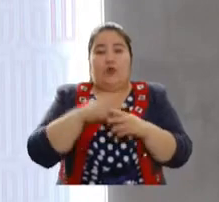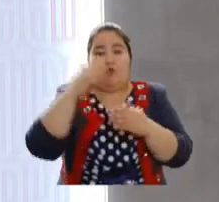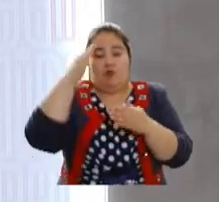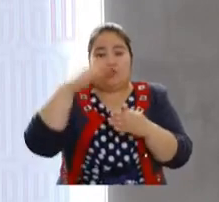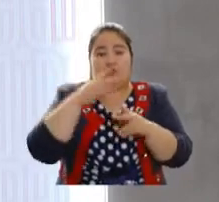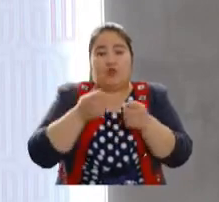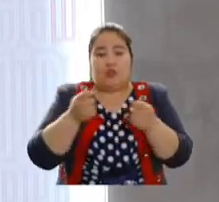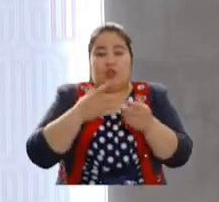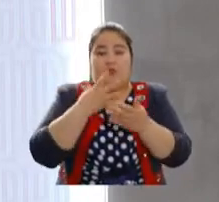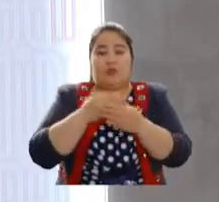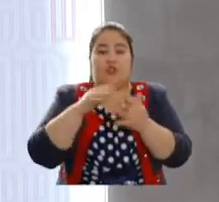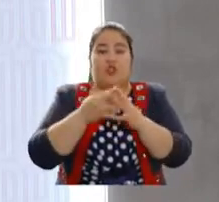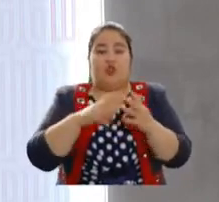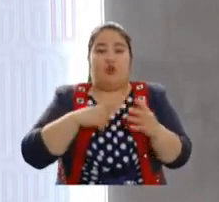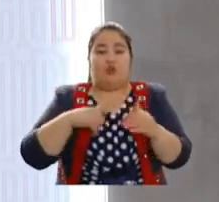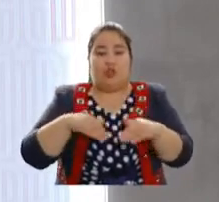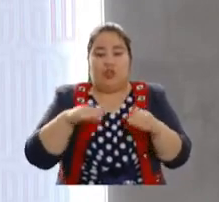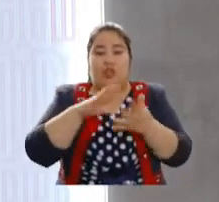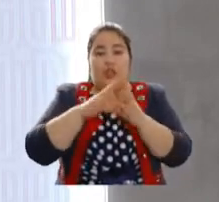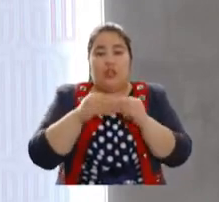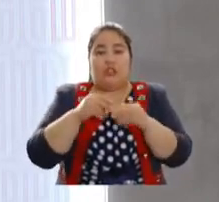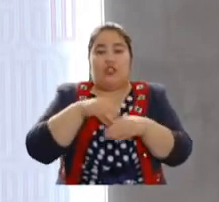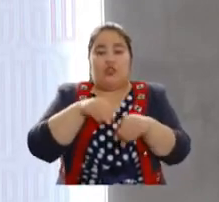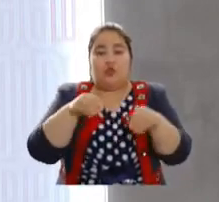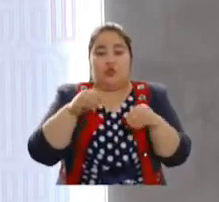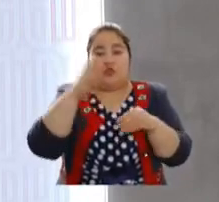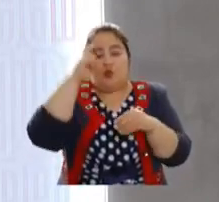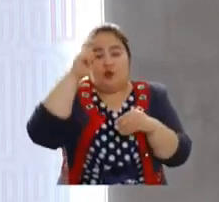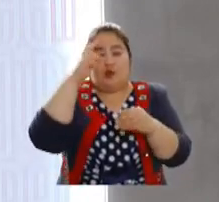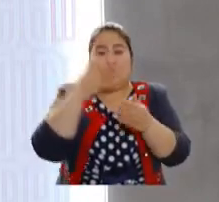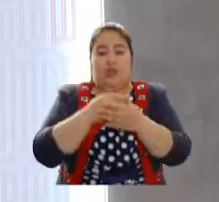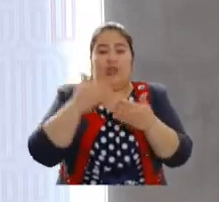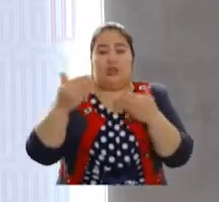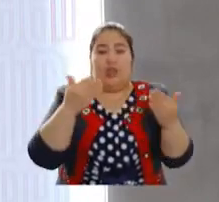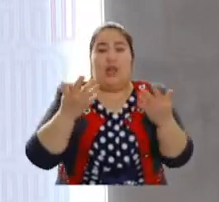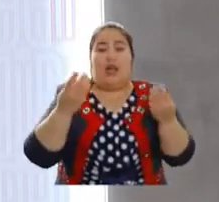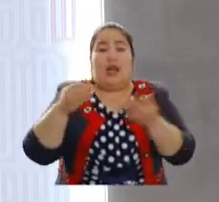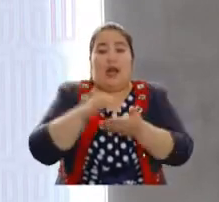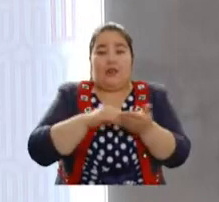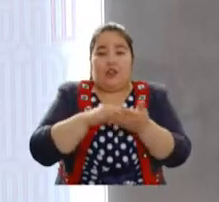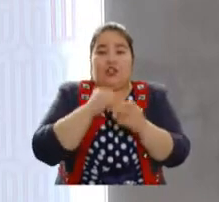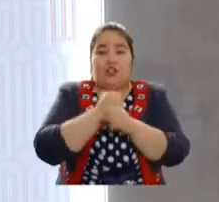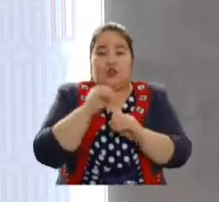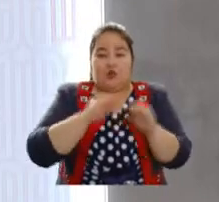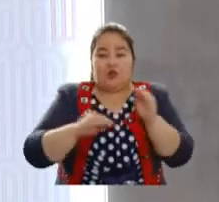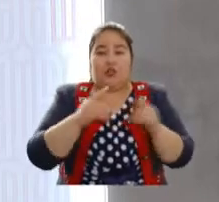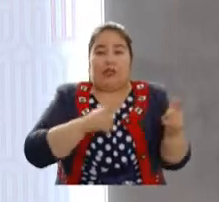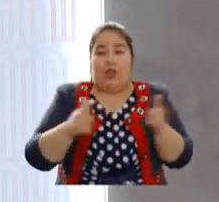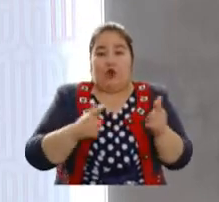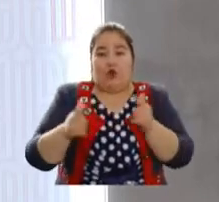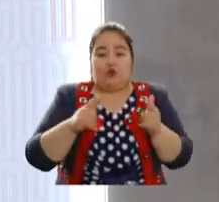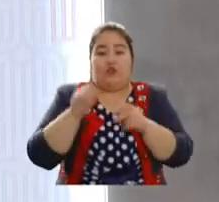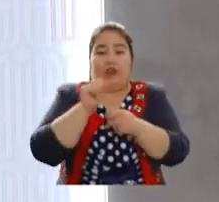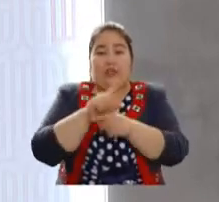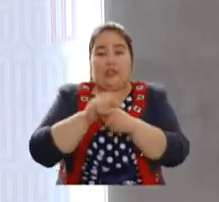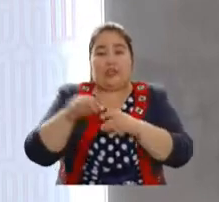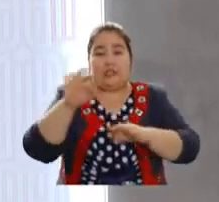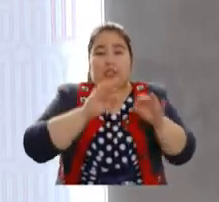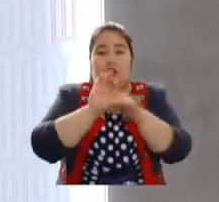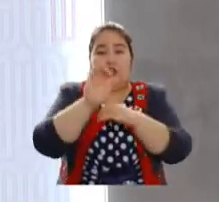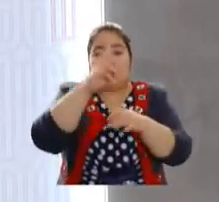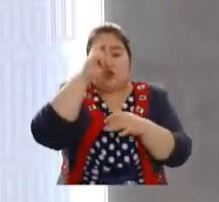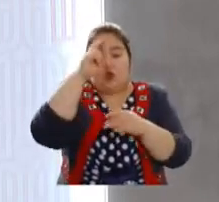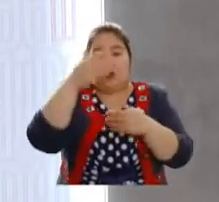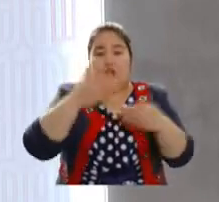xo'jaligi oziq-ovqat mahsulotlarini yetishtiruvchi korxonalar bilan ushbu mahsulotlarni qayta ishlovchi, tayyorlovchi va realizatsiya qiluvchi korxonalar